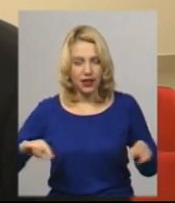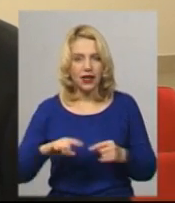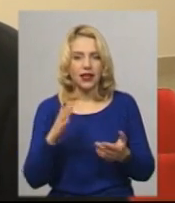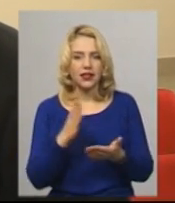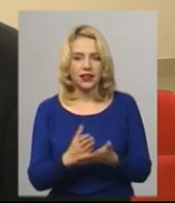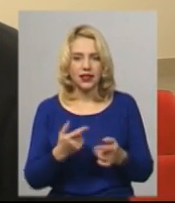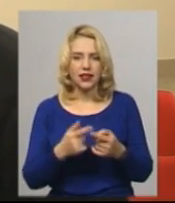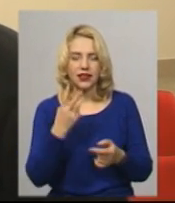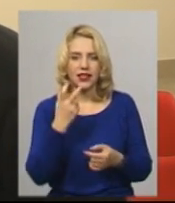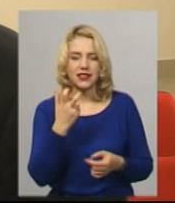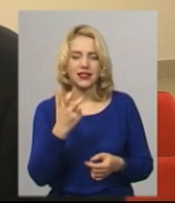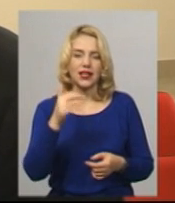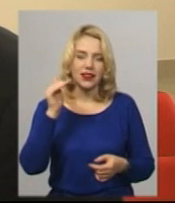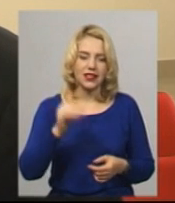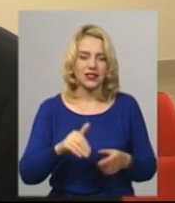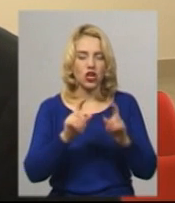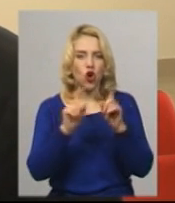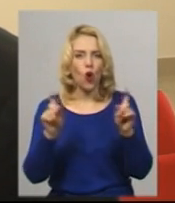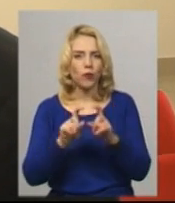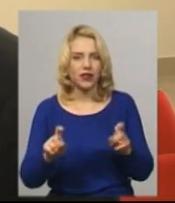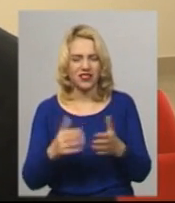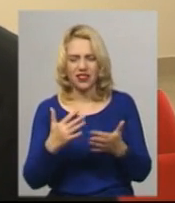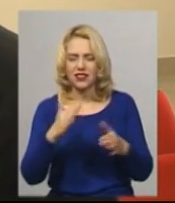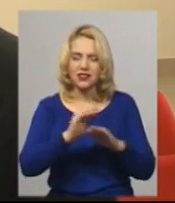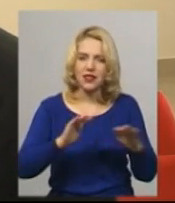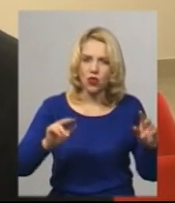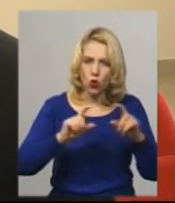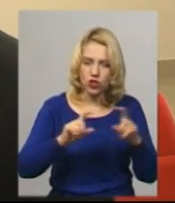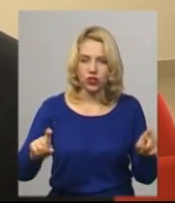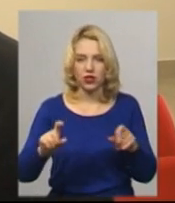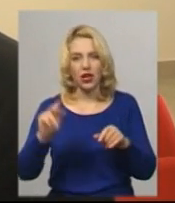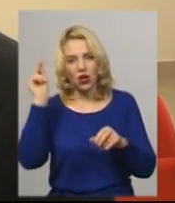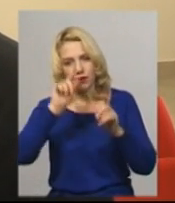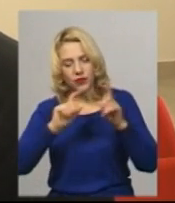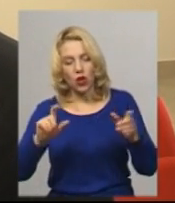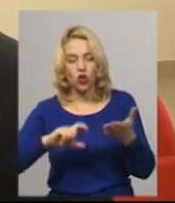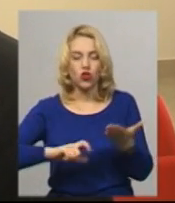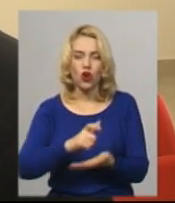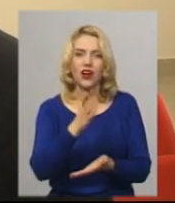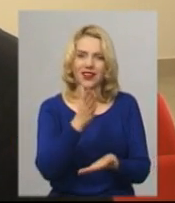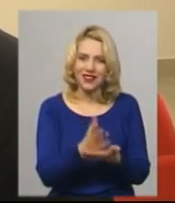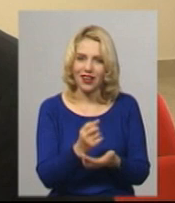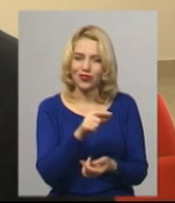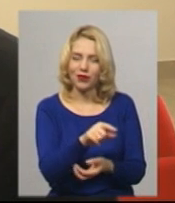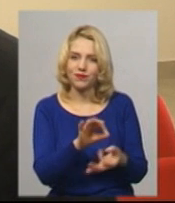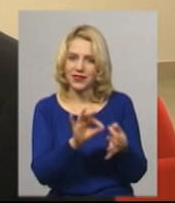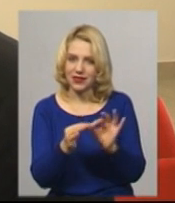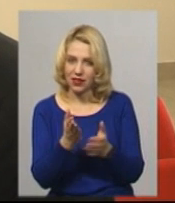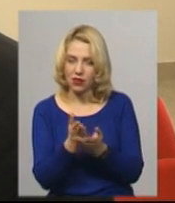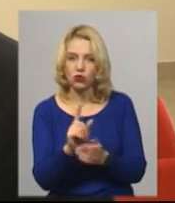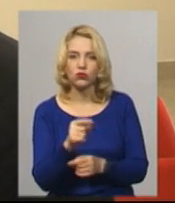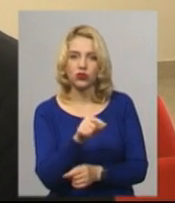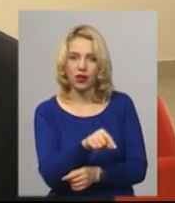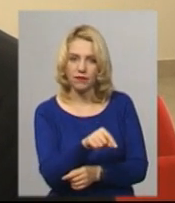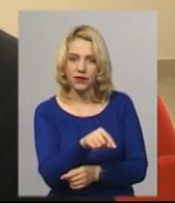об'єктів, це в тому числі і будівлі, садочки, лікарні, тощо. Дороги також є, але з дорогами трошечки складніше, тому що